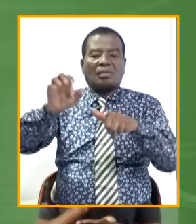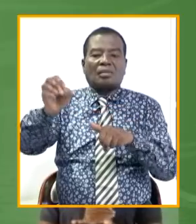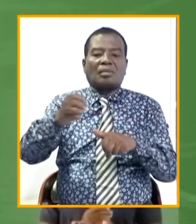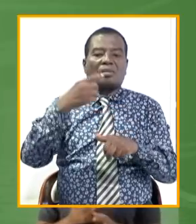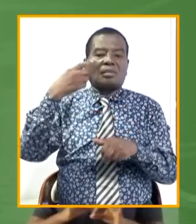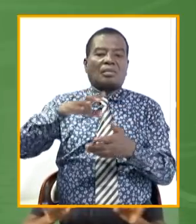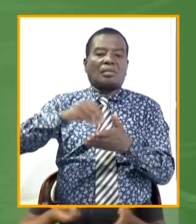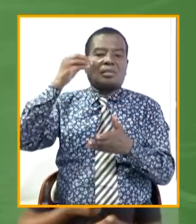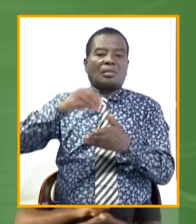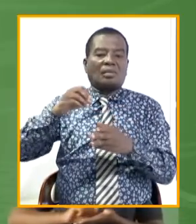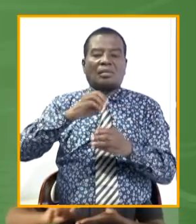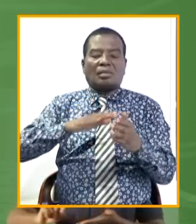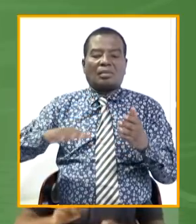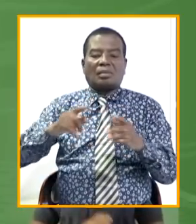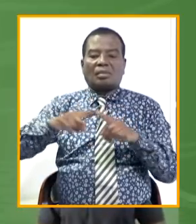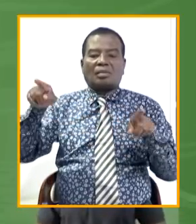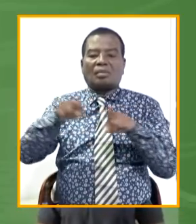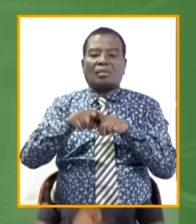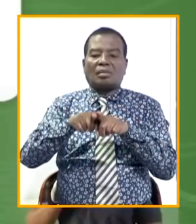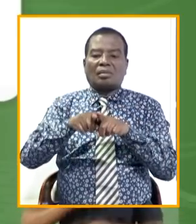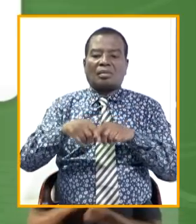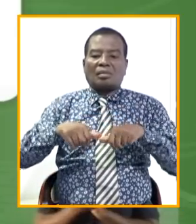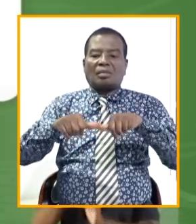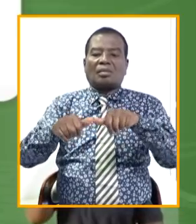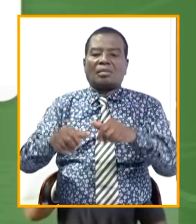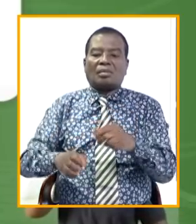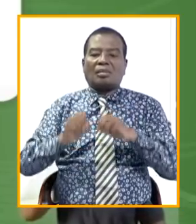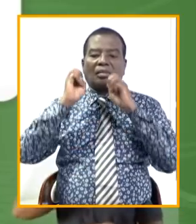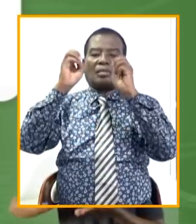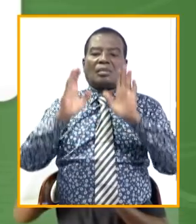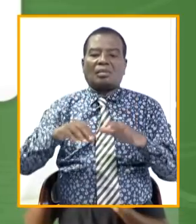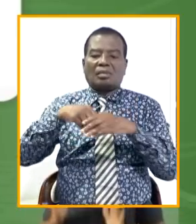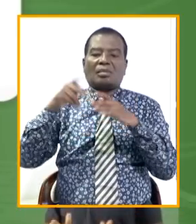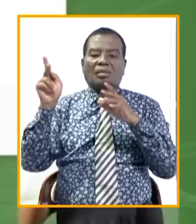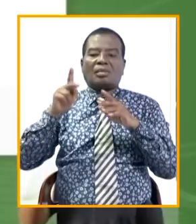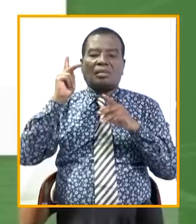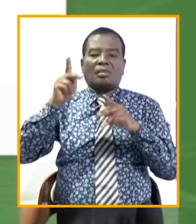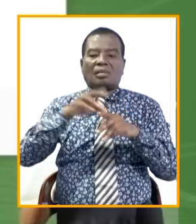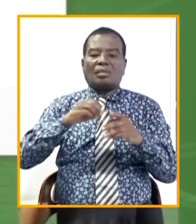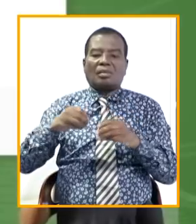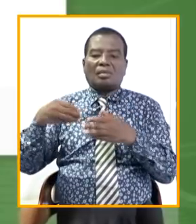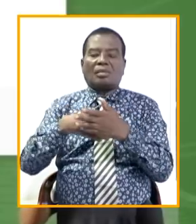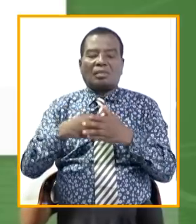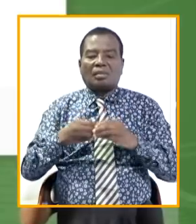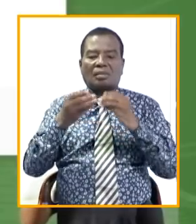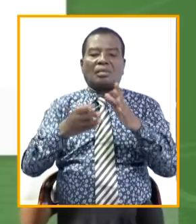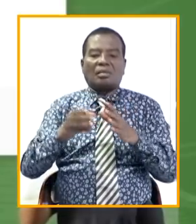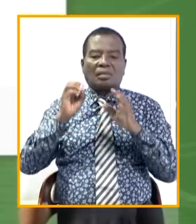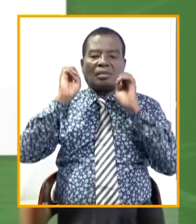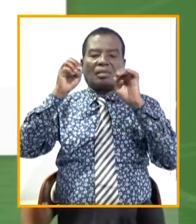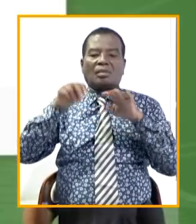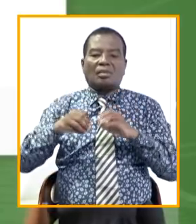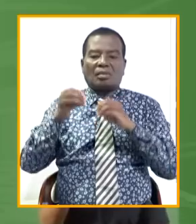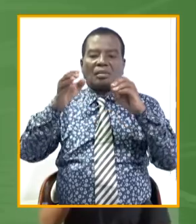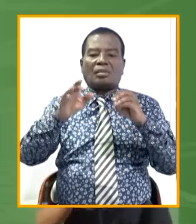de l'apprentissage des élèves, mais également appuyer les enseignants dans la pédagogie. Cette nouvelle offre éducative vient également